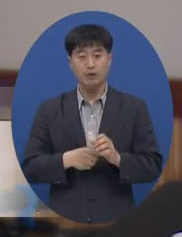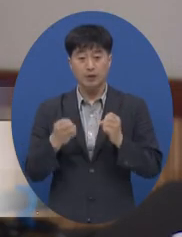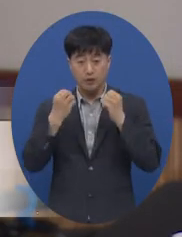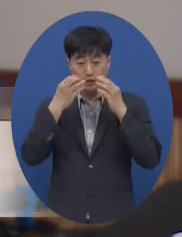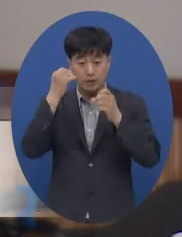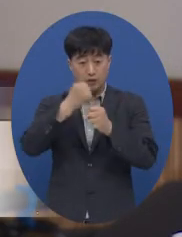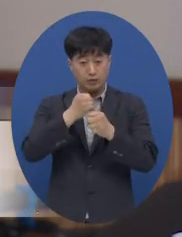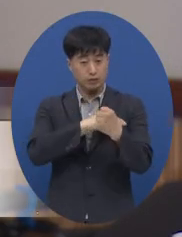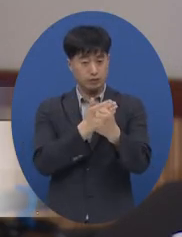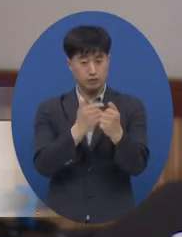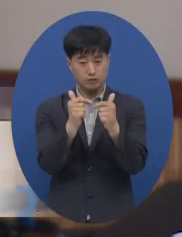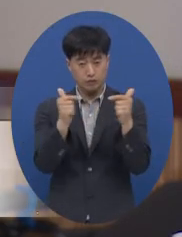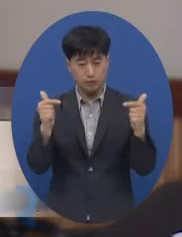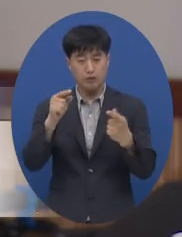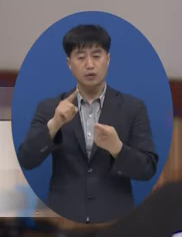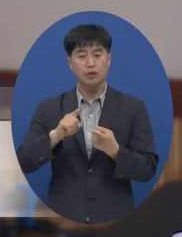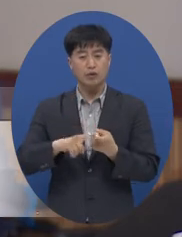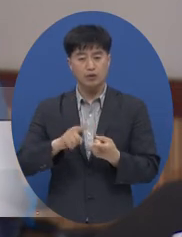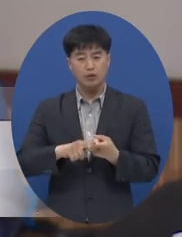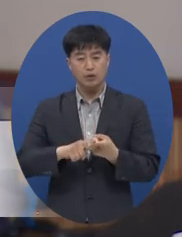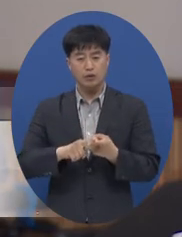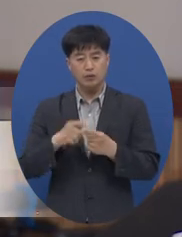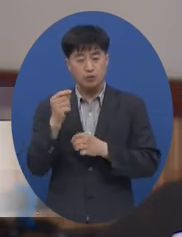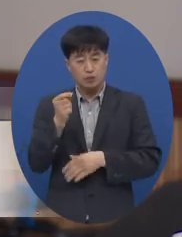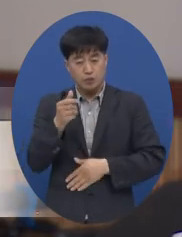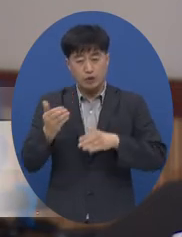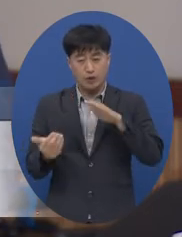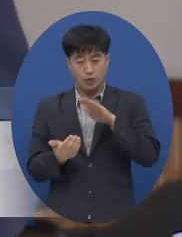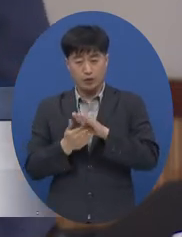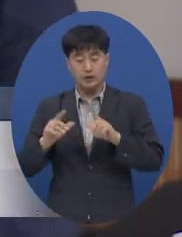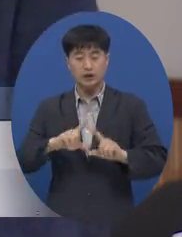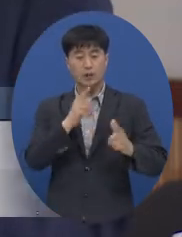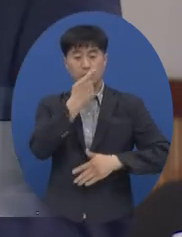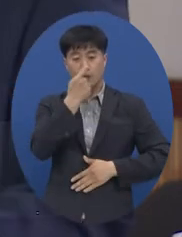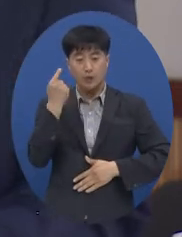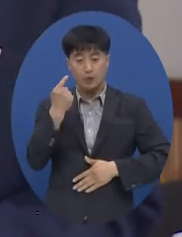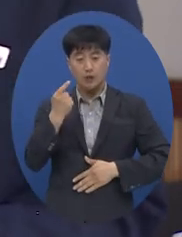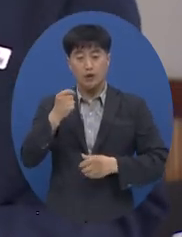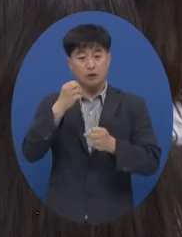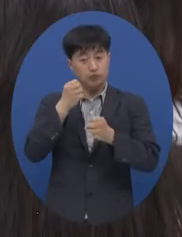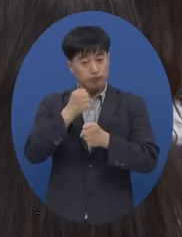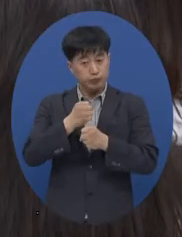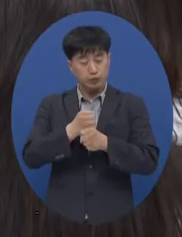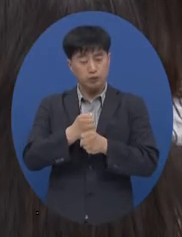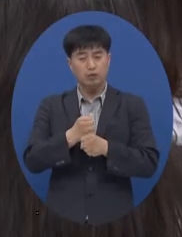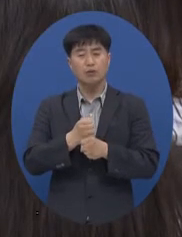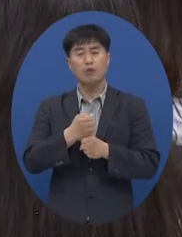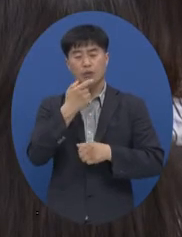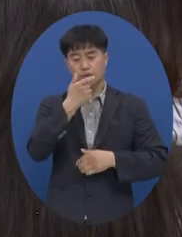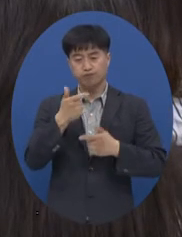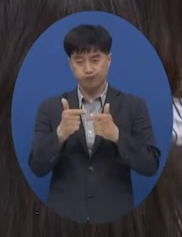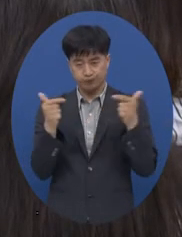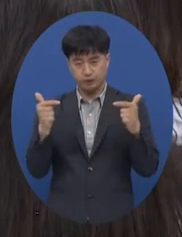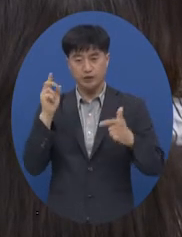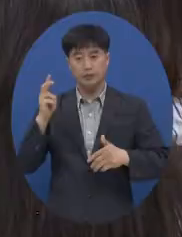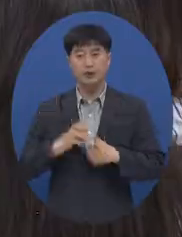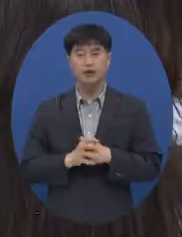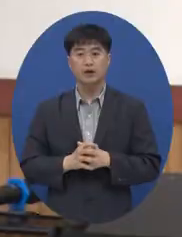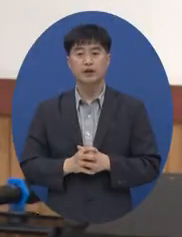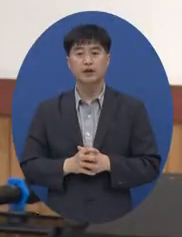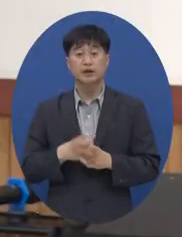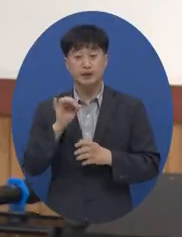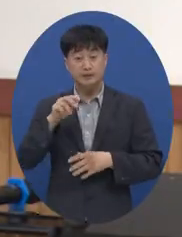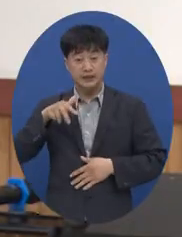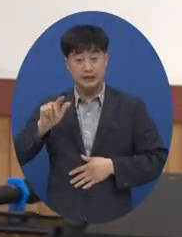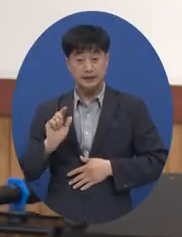데 있어서 최소한의 삶이 보장되면 그분들의 창조성은 더욱더 확대될 수 있는 것이고. 임진 경기도